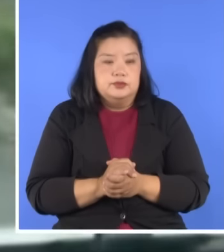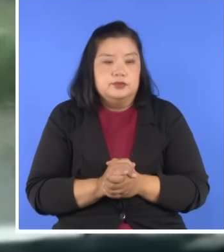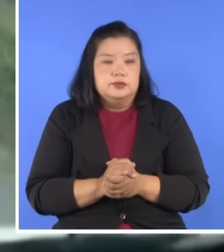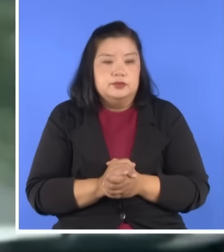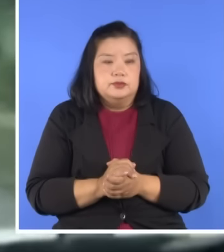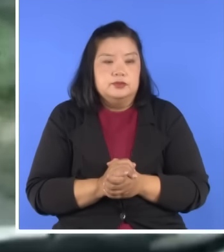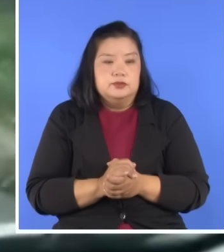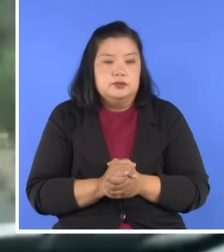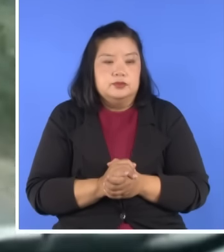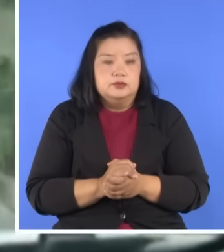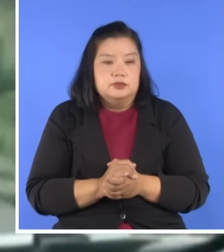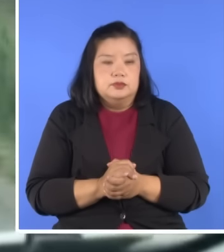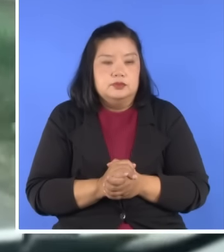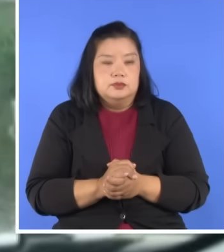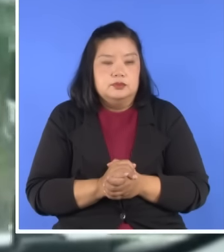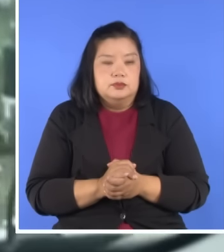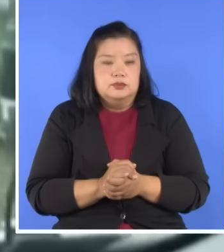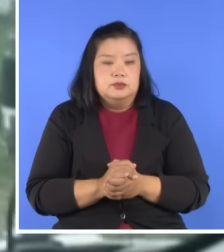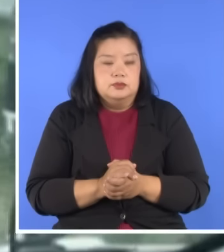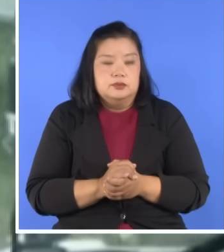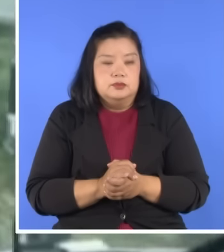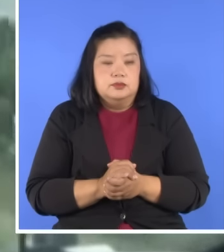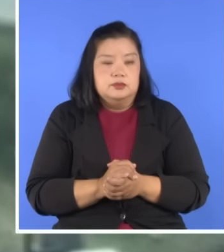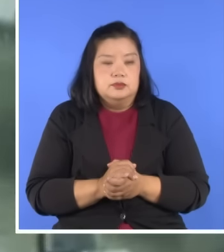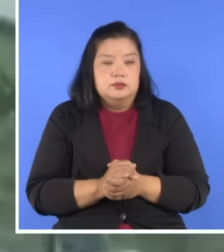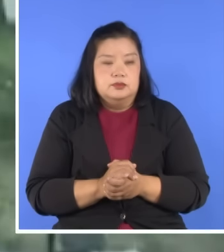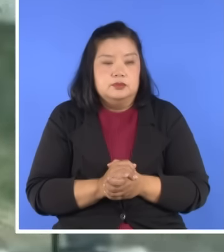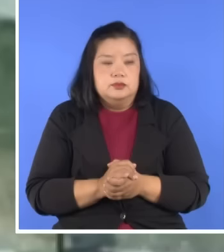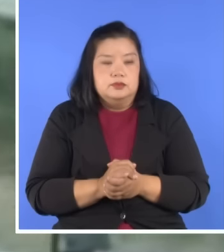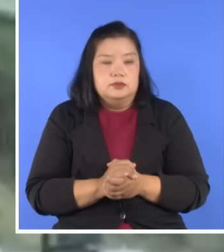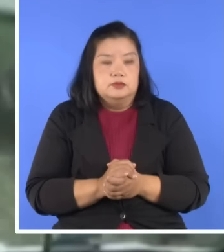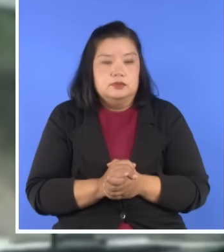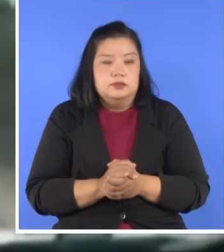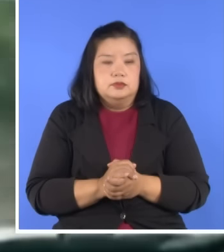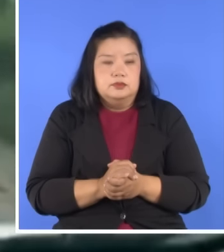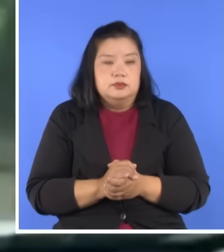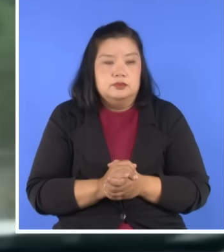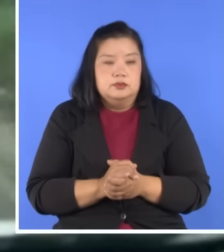ครับรมานุษด้านหน้าช่วยชิดซ้ายหน่อยครับบนรถมีคนข้างฉุกเฉิน